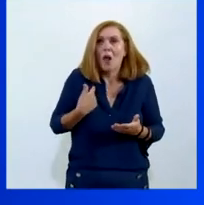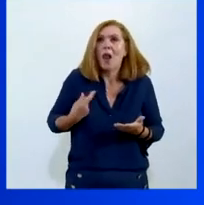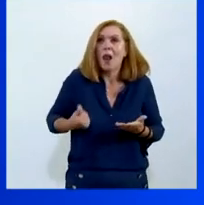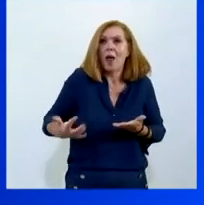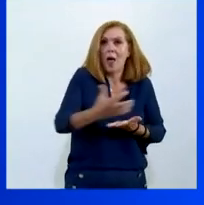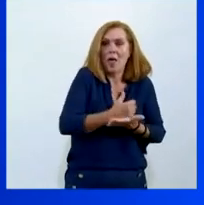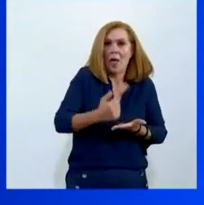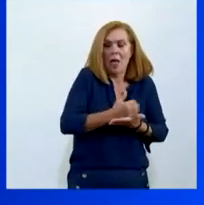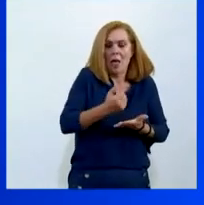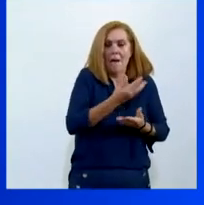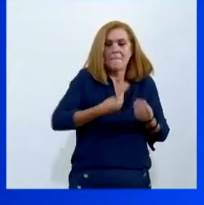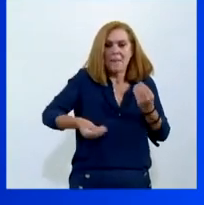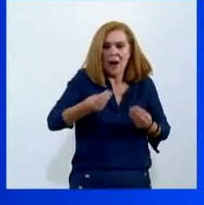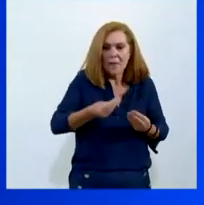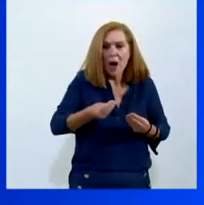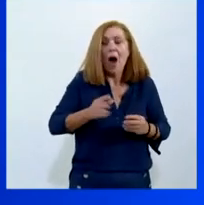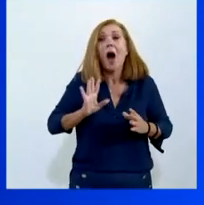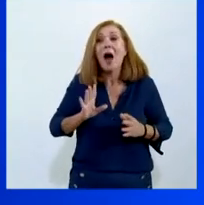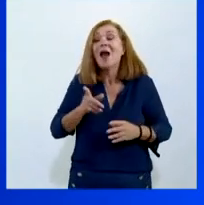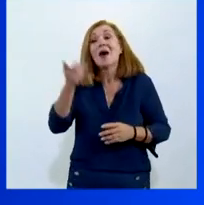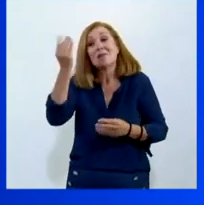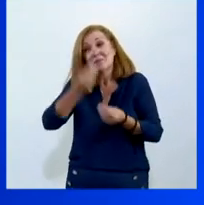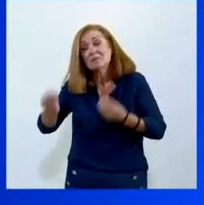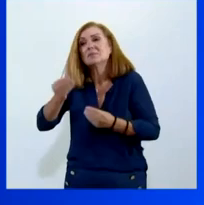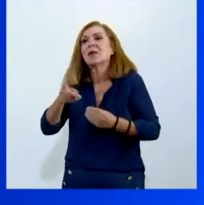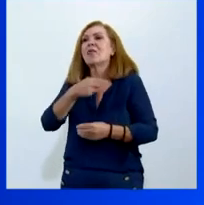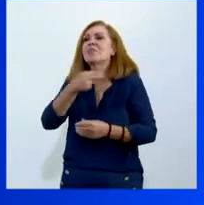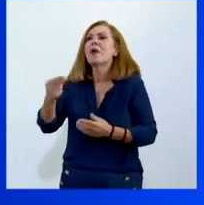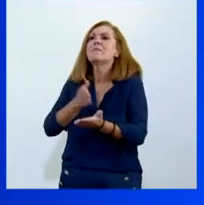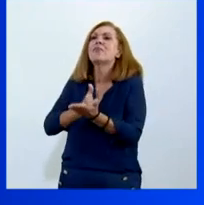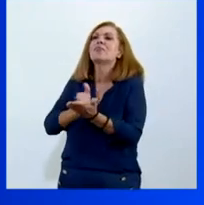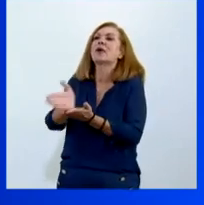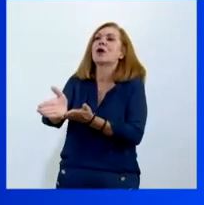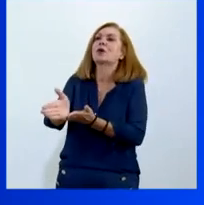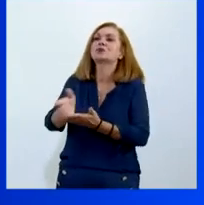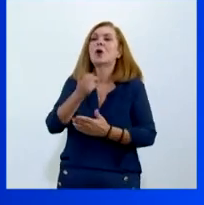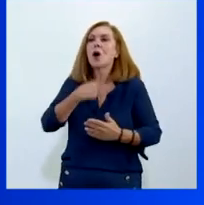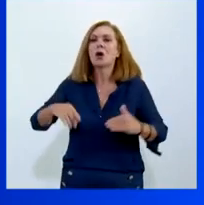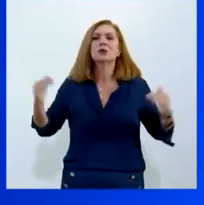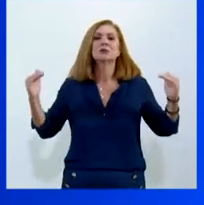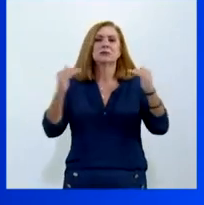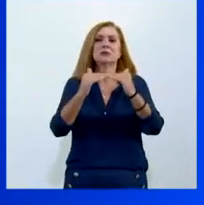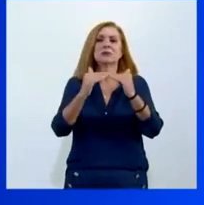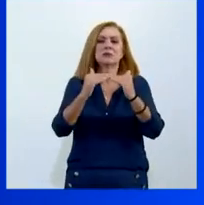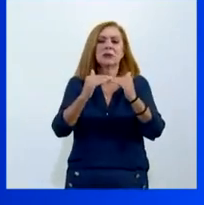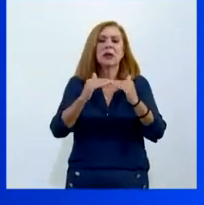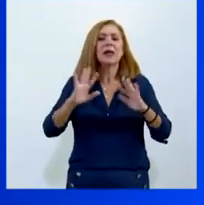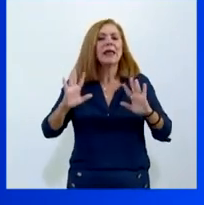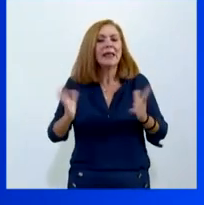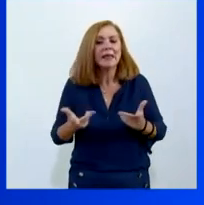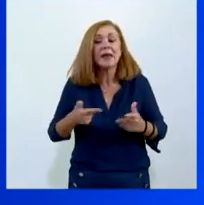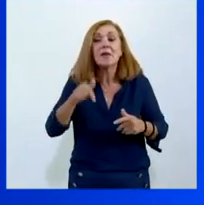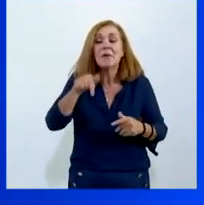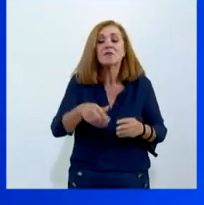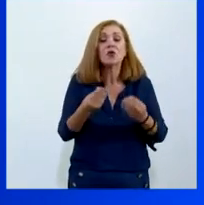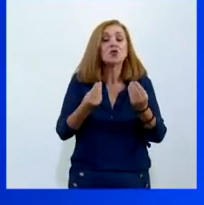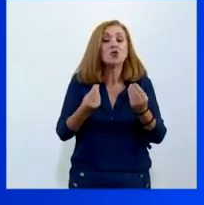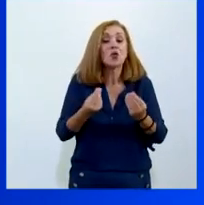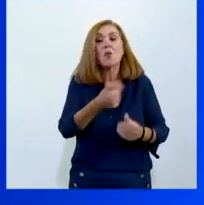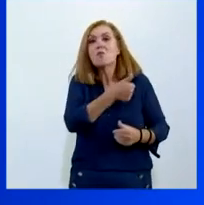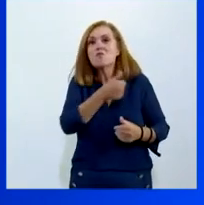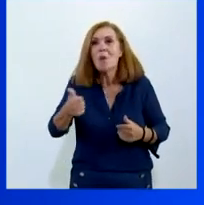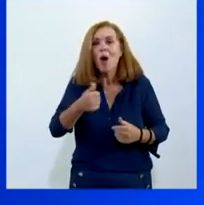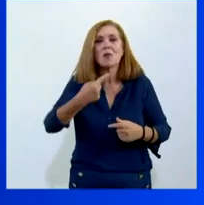παραπάνω έσοδα, το κάνουμε για λόγους δικαιοσύνης, για λόγους ισονομίας, γιατί τελικά μόνο έτσι, όπως είπα πριν, χτίζονται